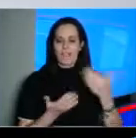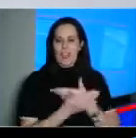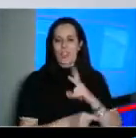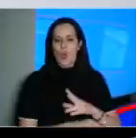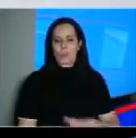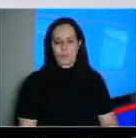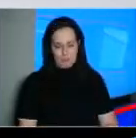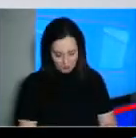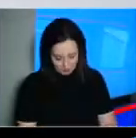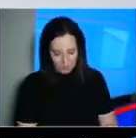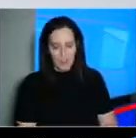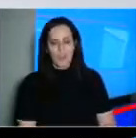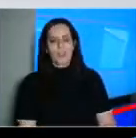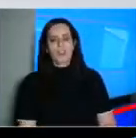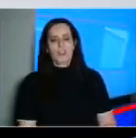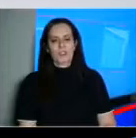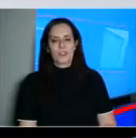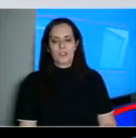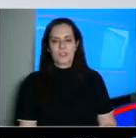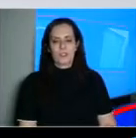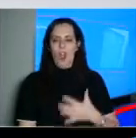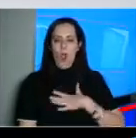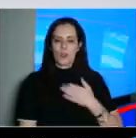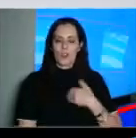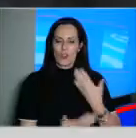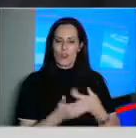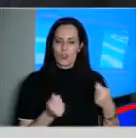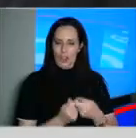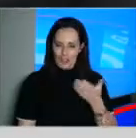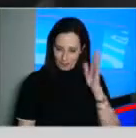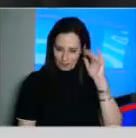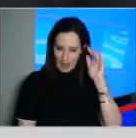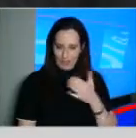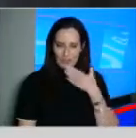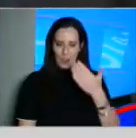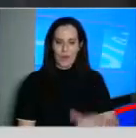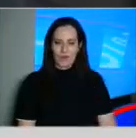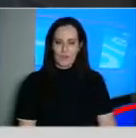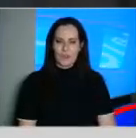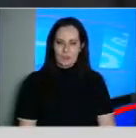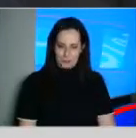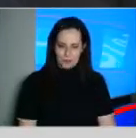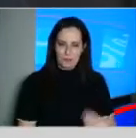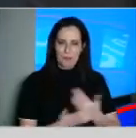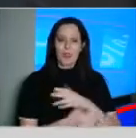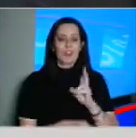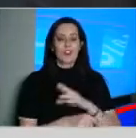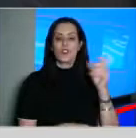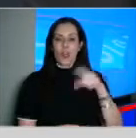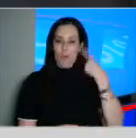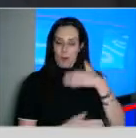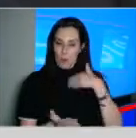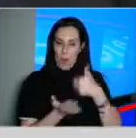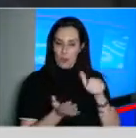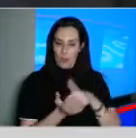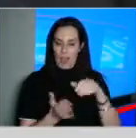אולי כתב פייק ניוז, מי יודע? רותם גרוסמן, אהובנו יועץ שותף דני לוי תקשורת, תודה לך על פינת הפייק ניוז המצוינת, שבוע הבא אנחנו